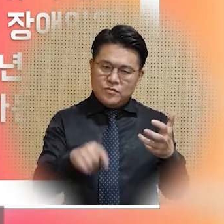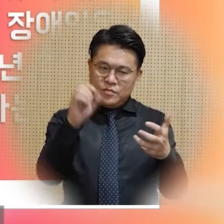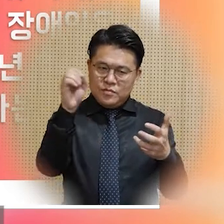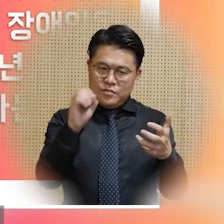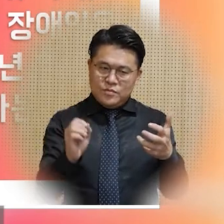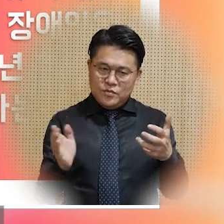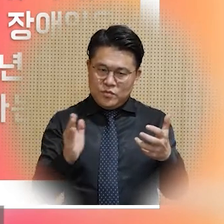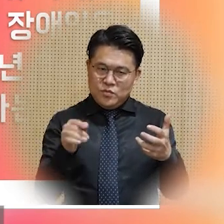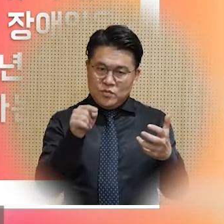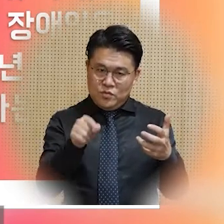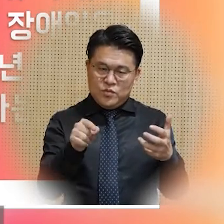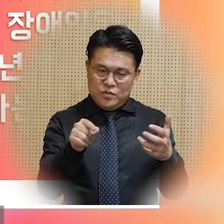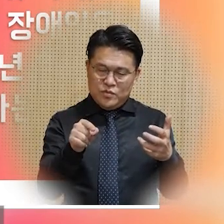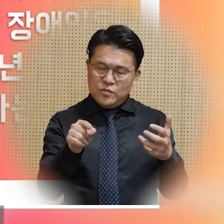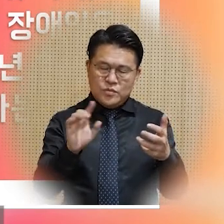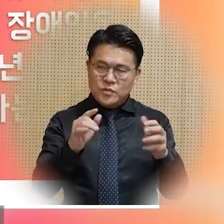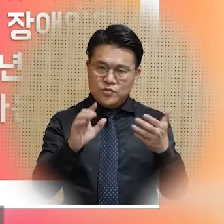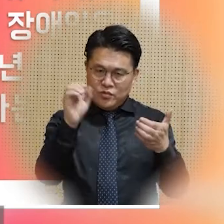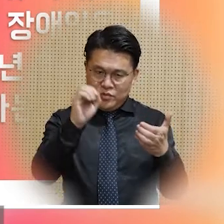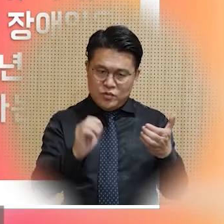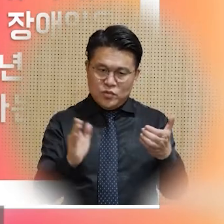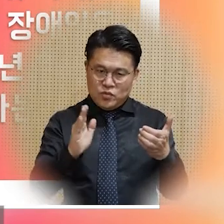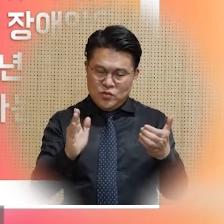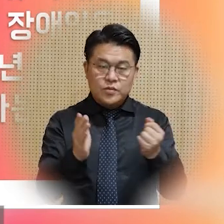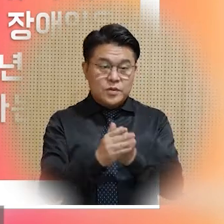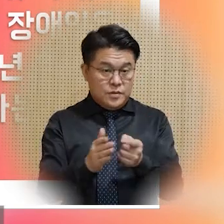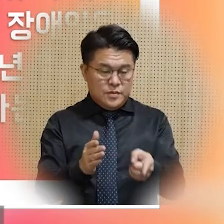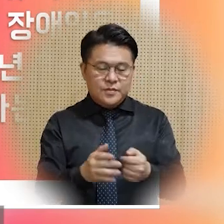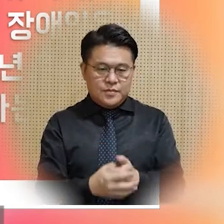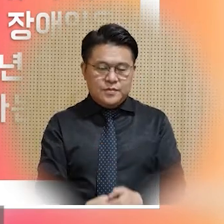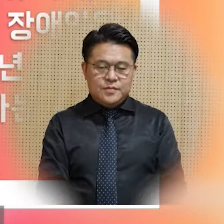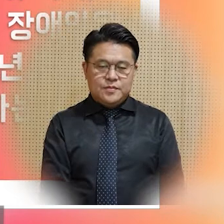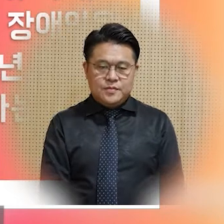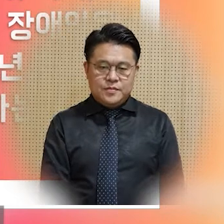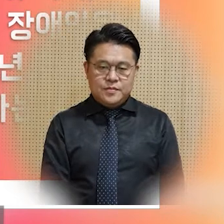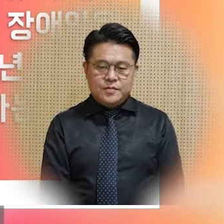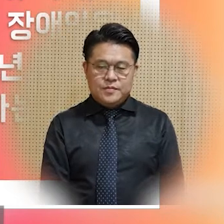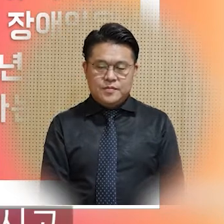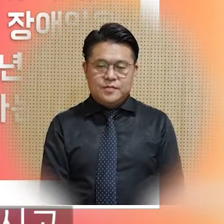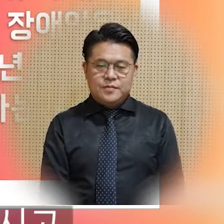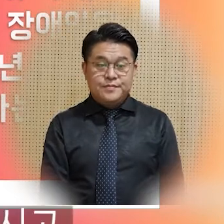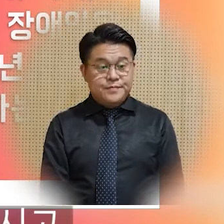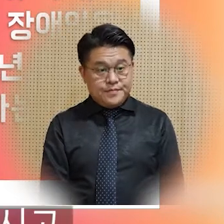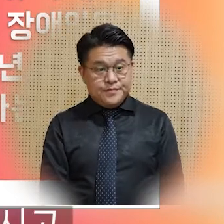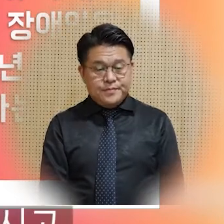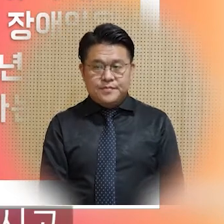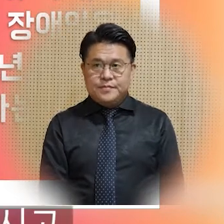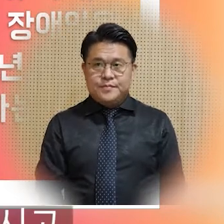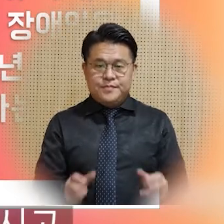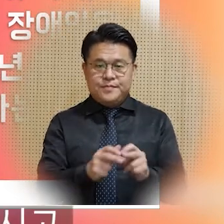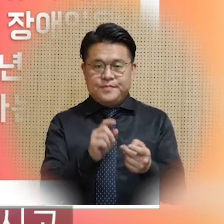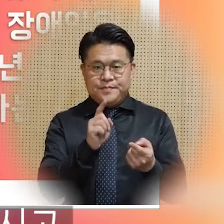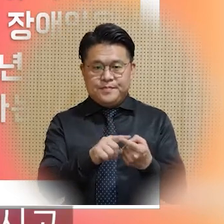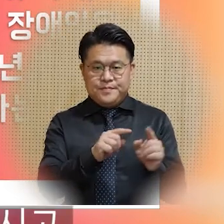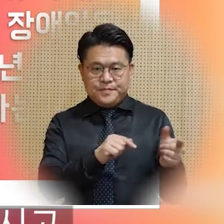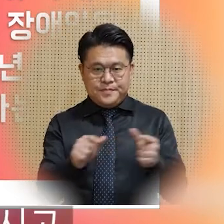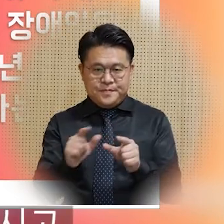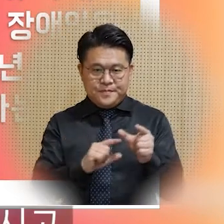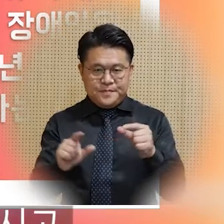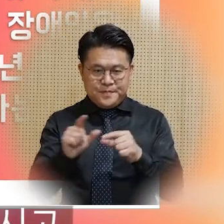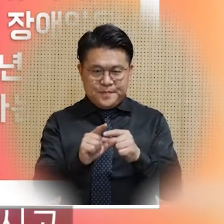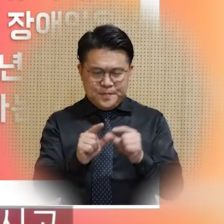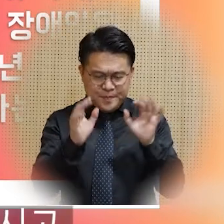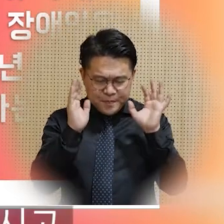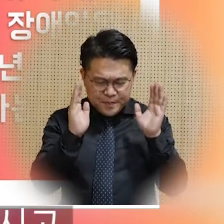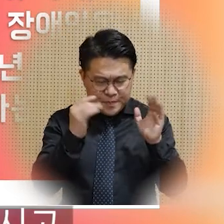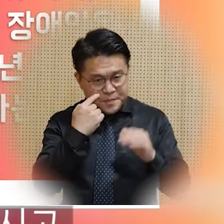되는 90%에 가까운 그런 수치를 이제 차지하고 있기 때문에 이 장애에 대한 부분들을